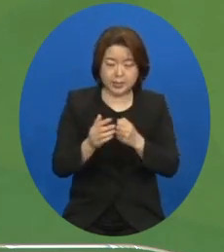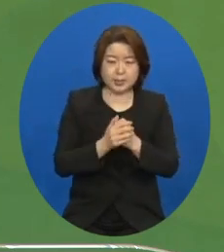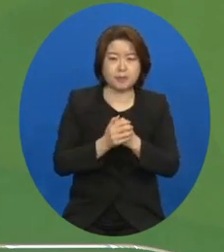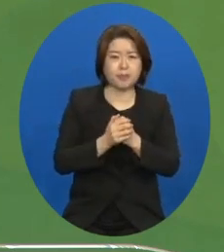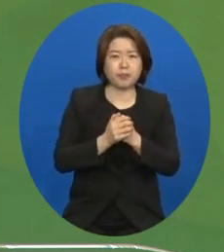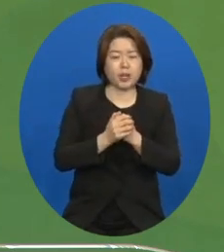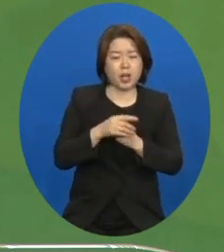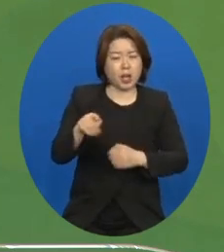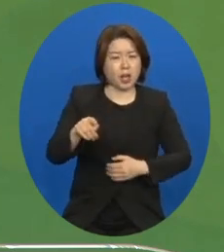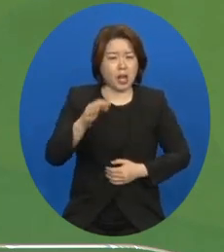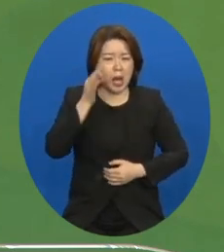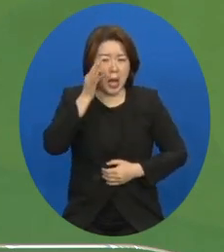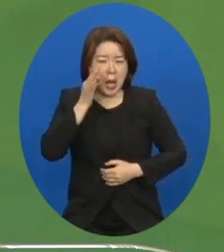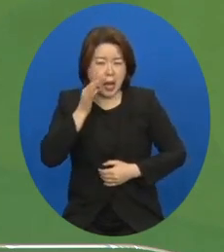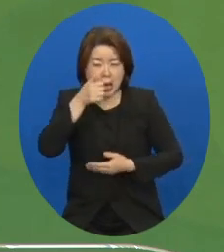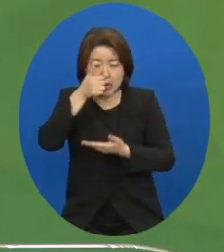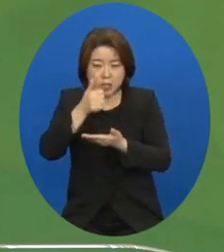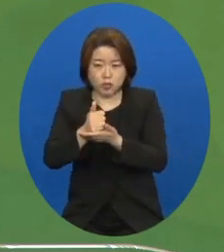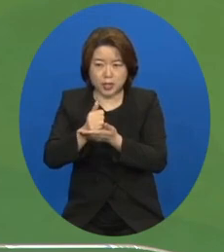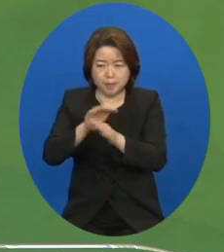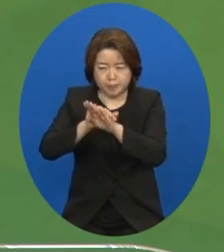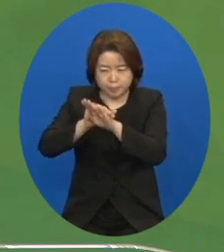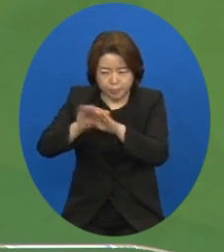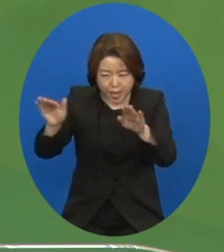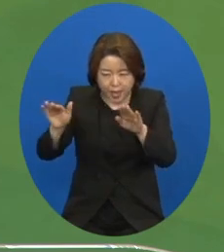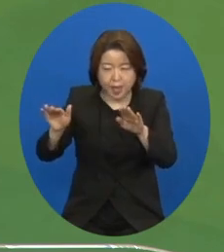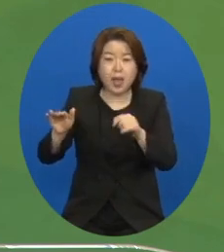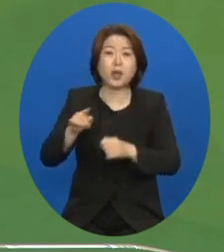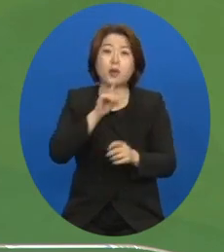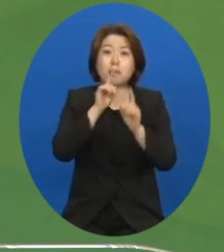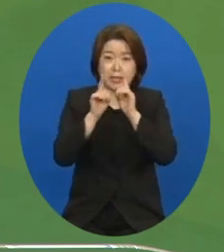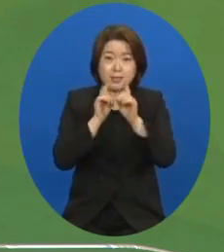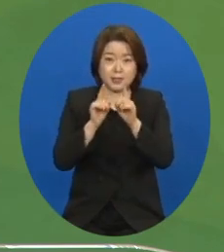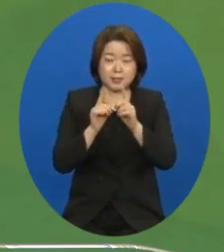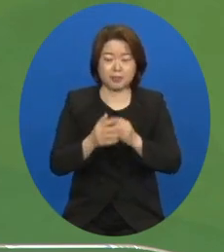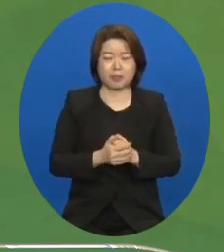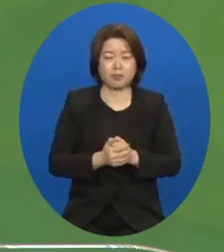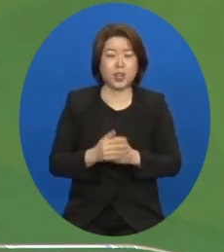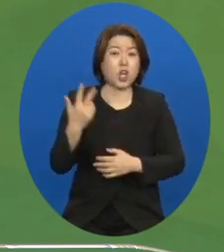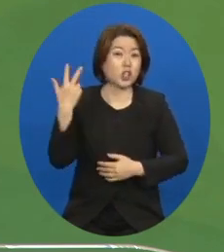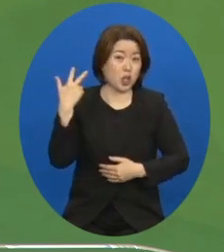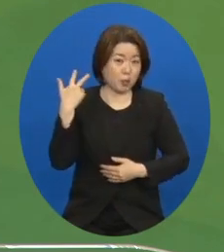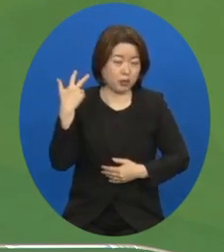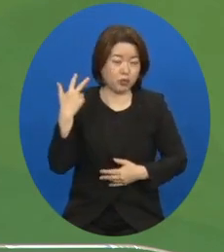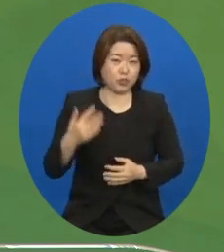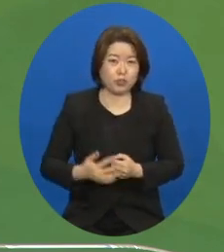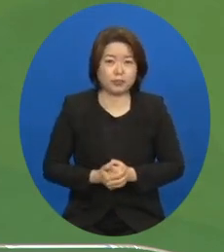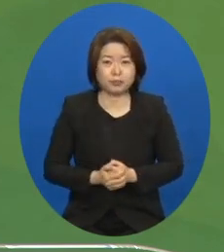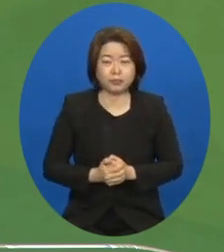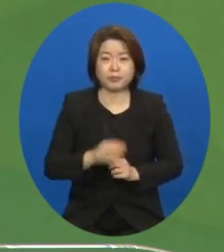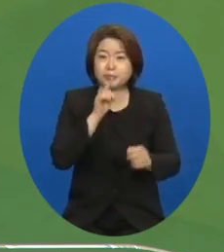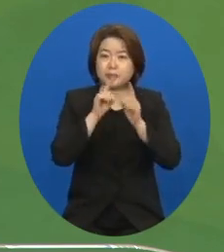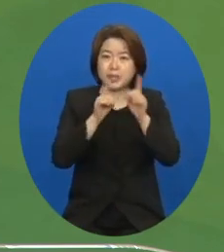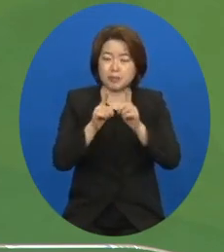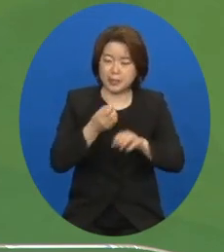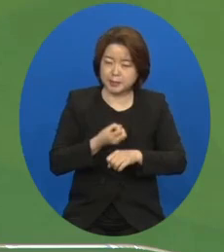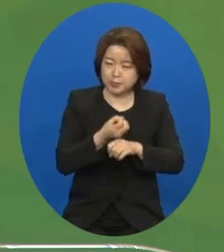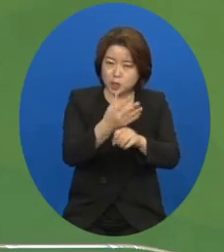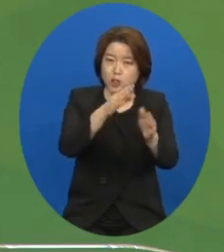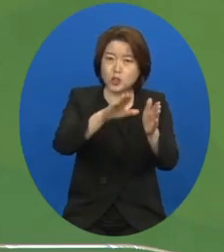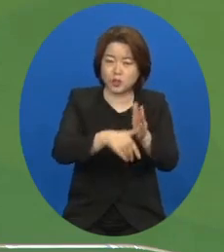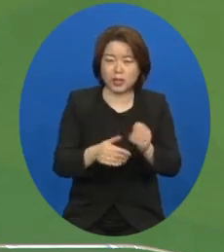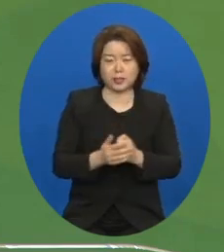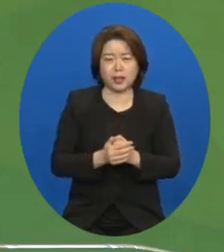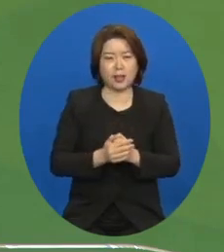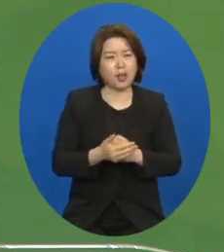아간의 죄가 제거되는 내용의 말씀이었습니다. 지난주 말씀을 전할 때